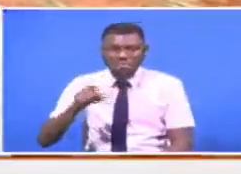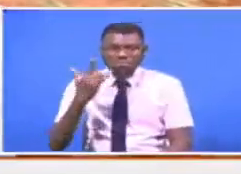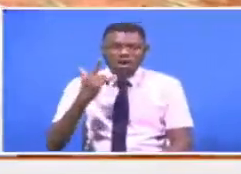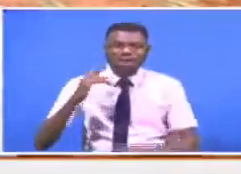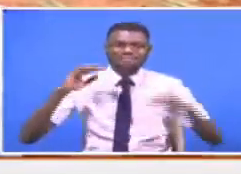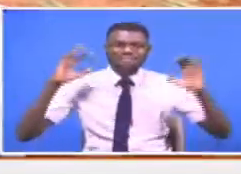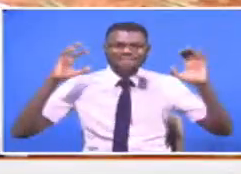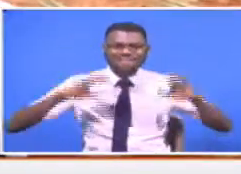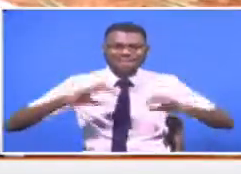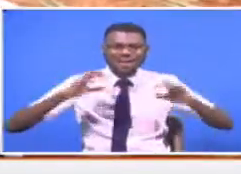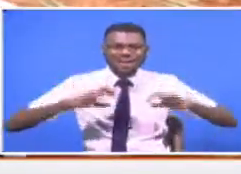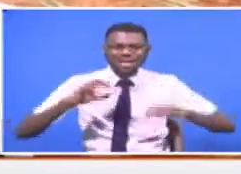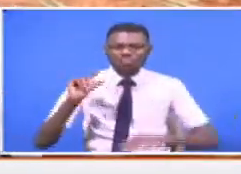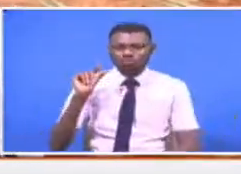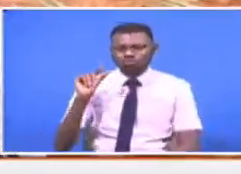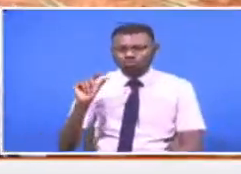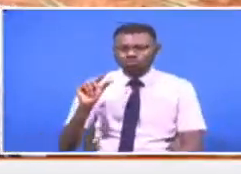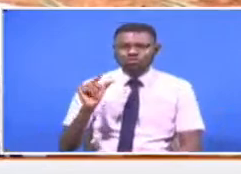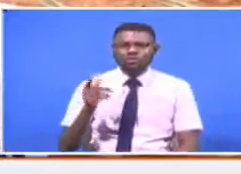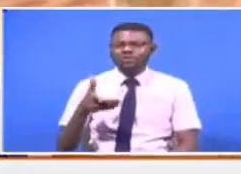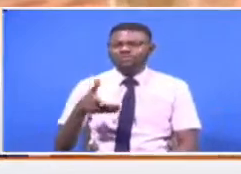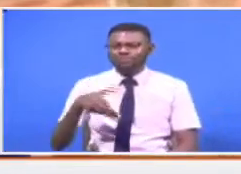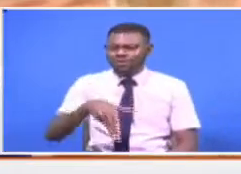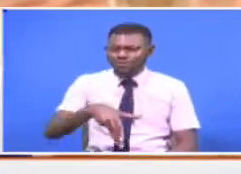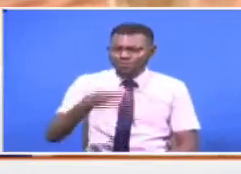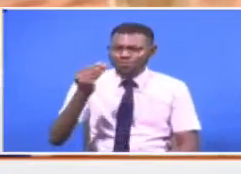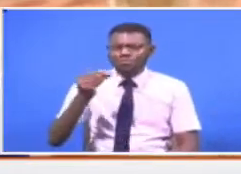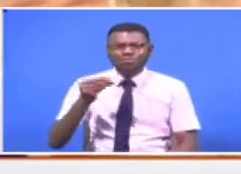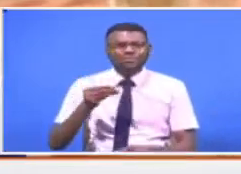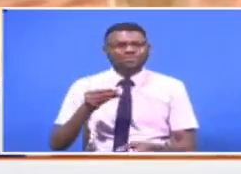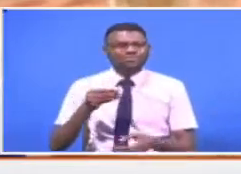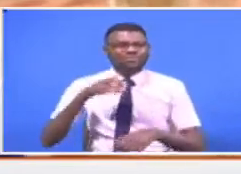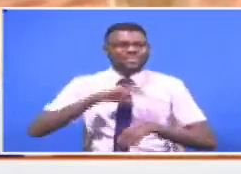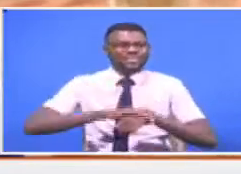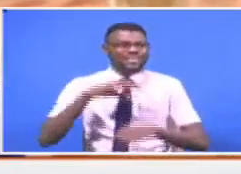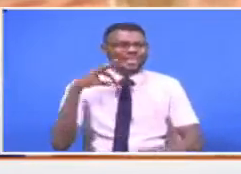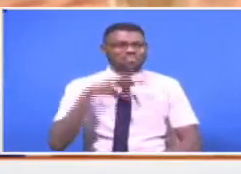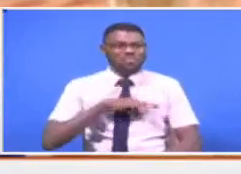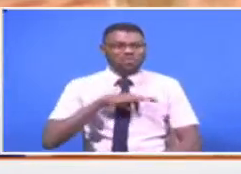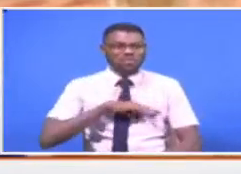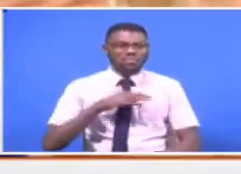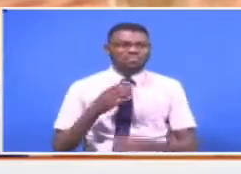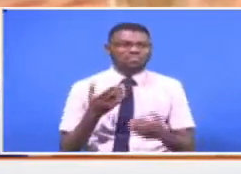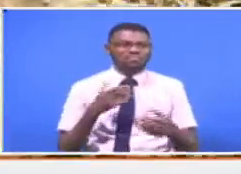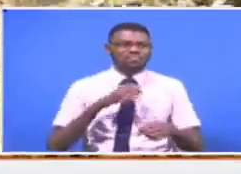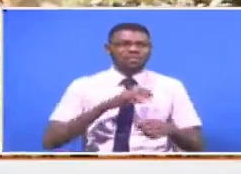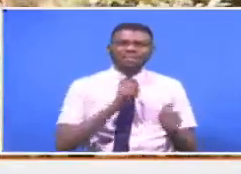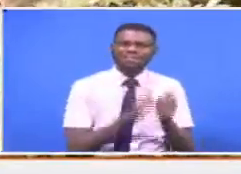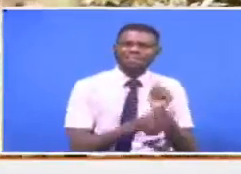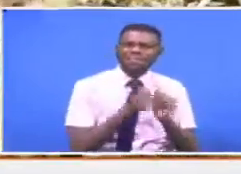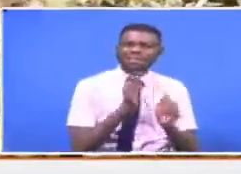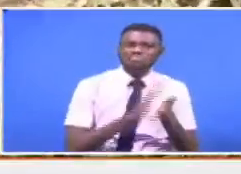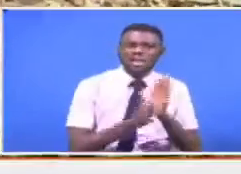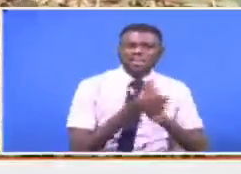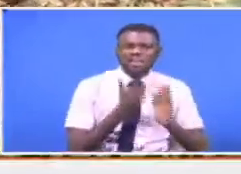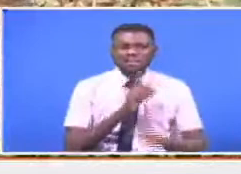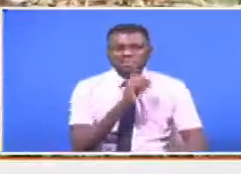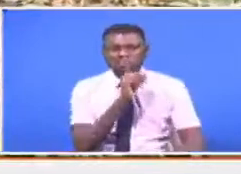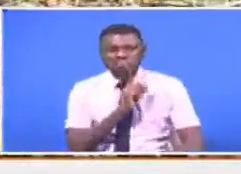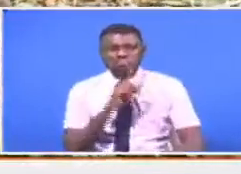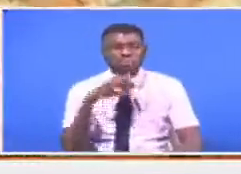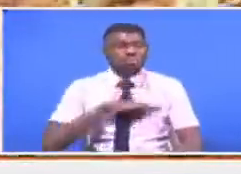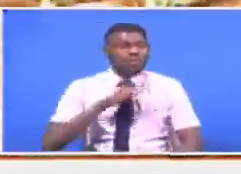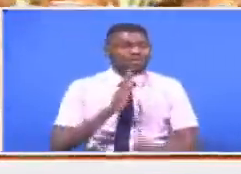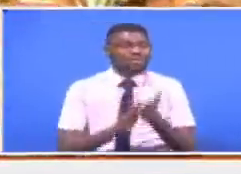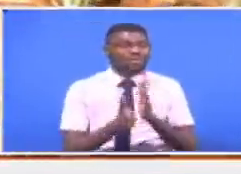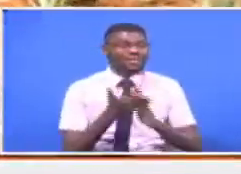ya kiasi na inashika na unavuna na unapata pesa nikiaangalia kama ni maindi sipati pojo sipati marage sipati lakini